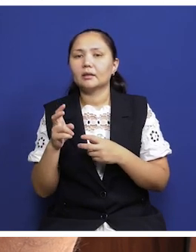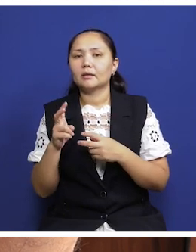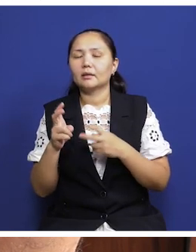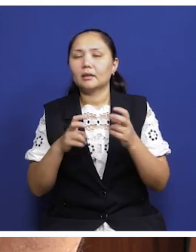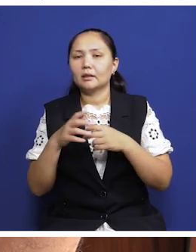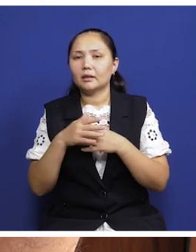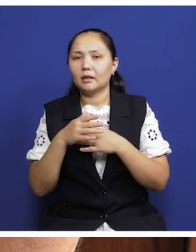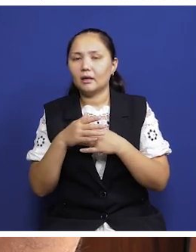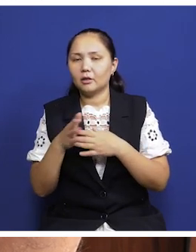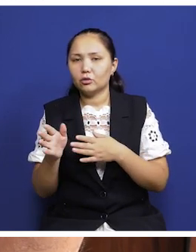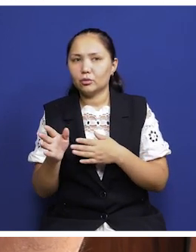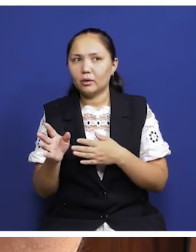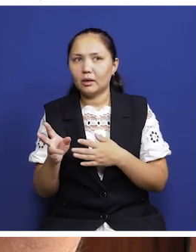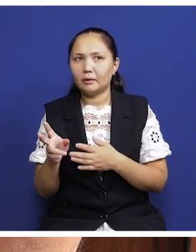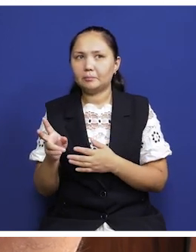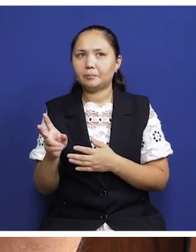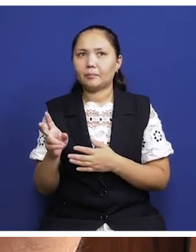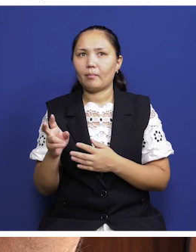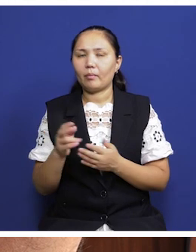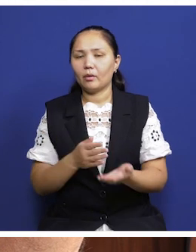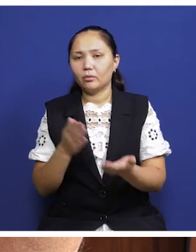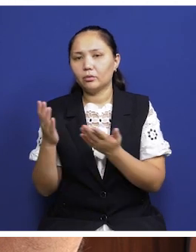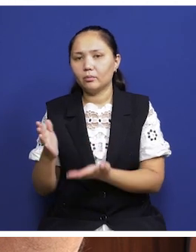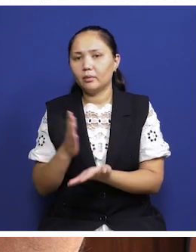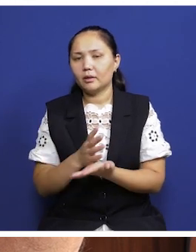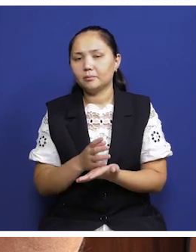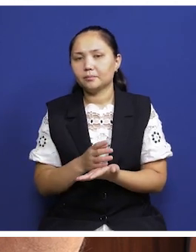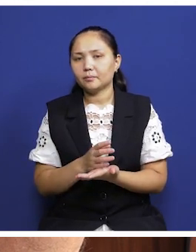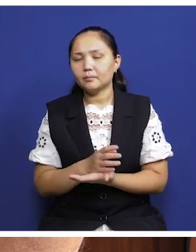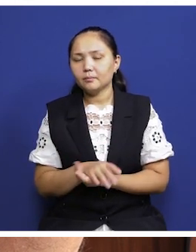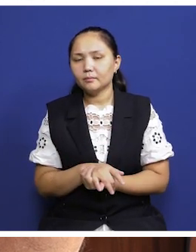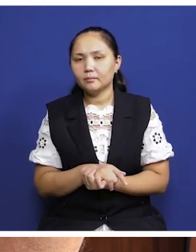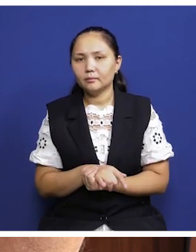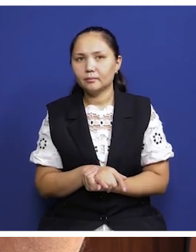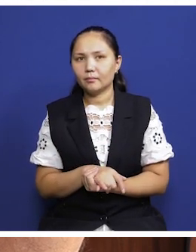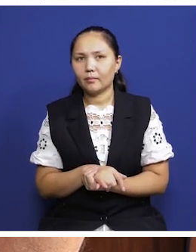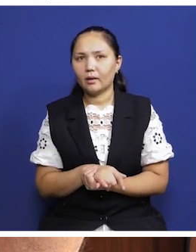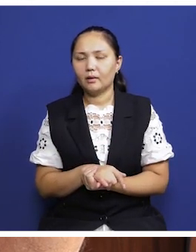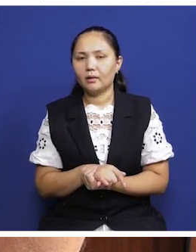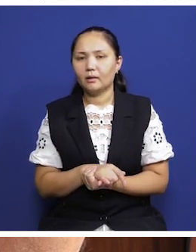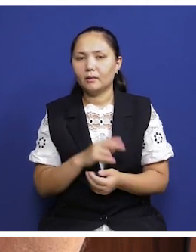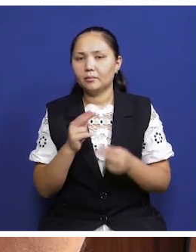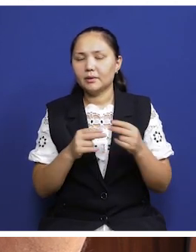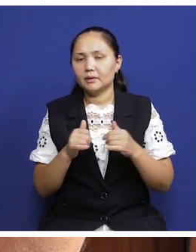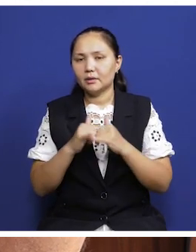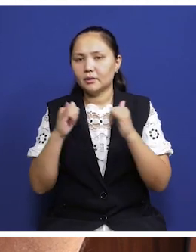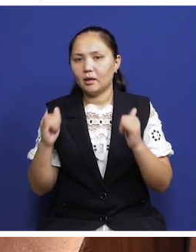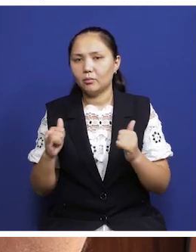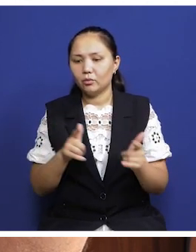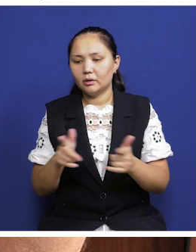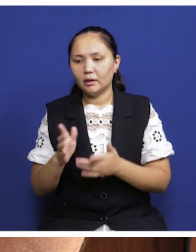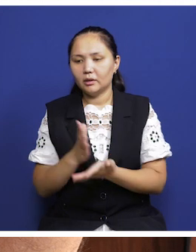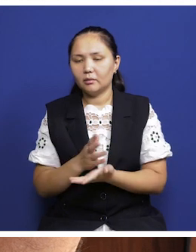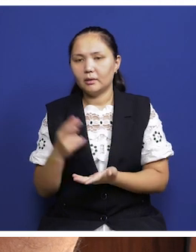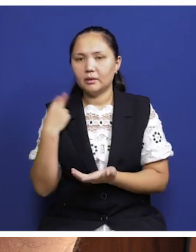Екі наубайханаға осы үш ауылдан жаңағы өздерінің құжаттарын дайындап кәсіпкерліктерін дамытуға дайындалып жатыр осы